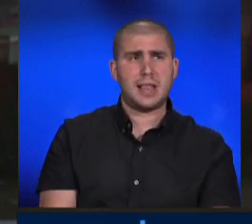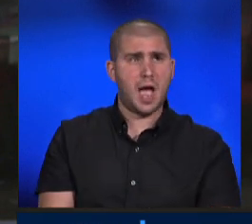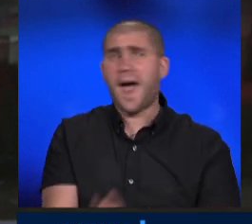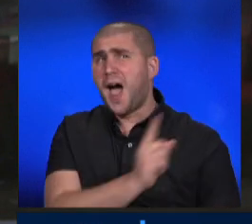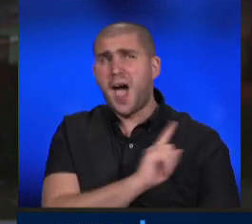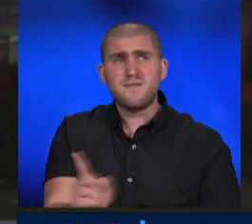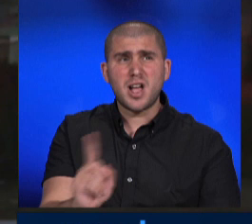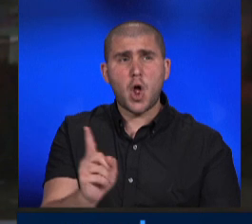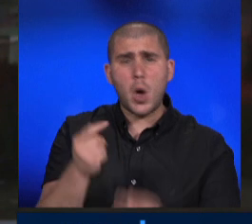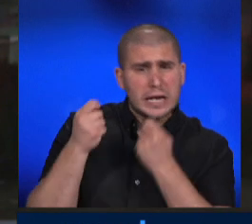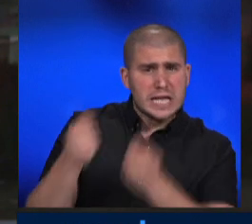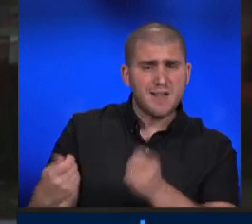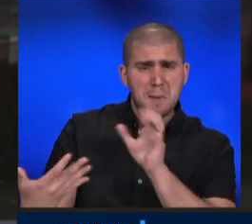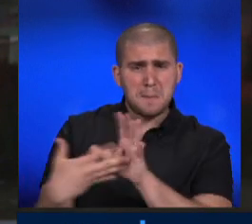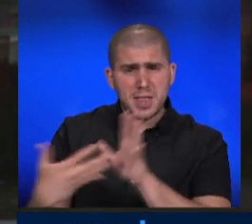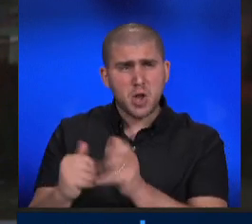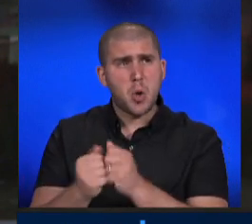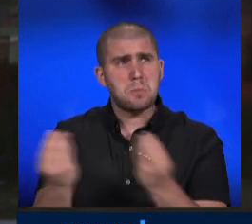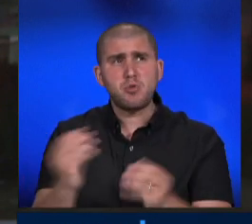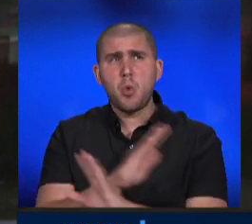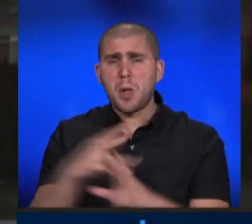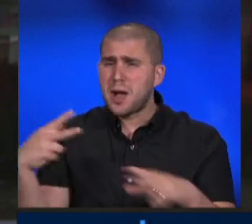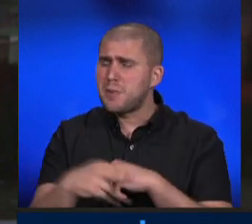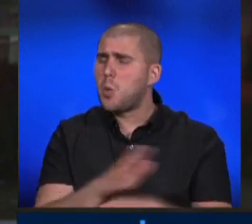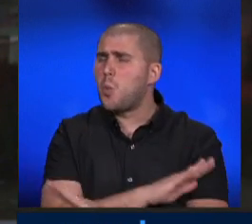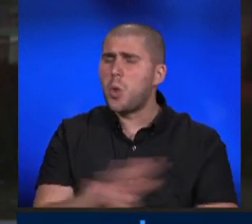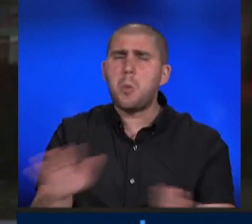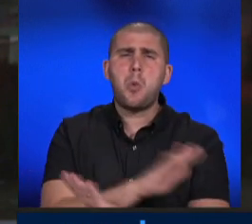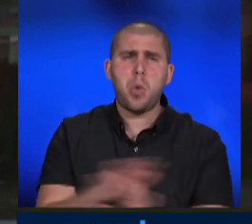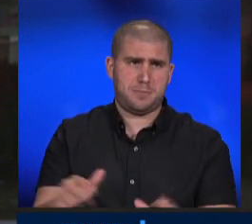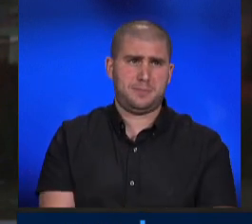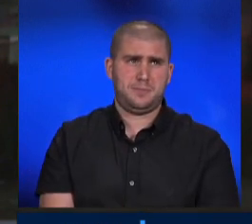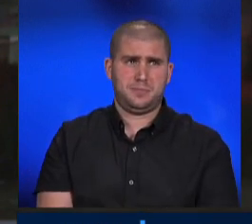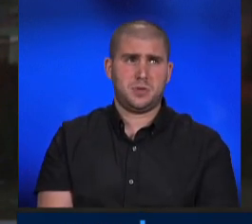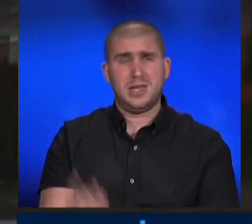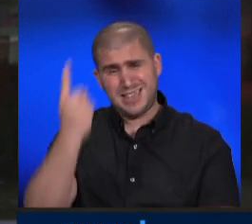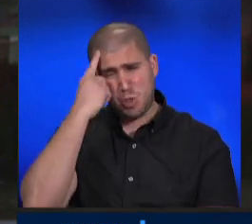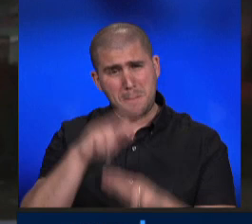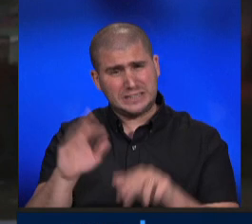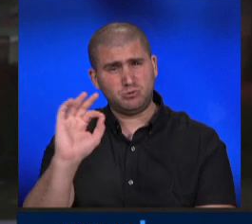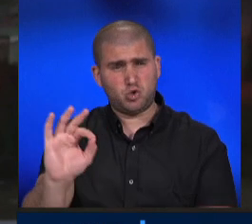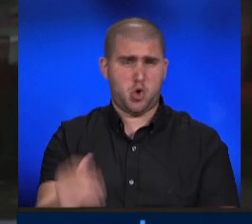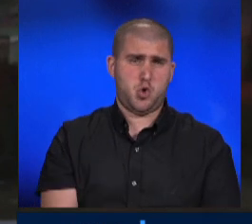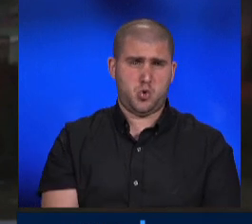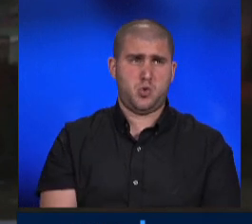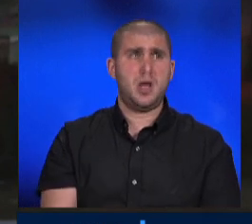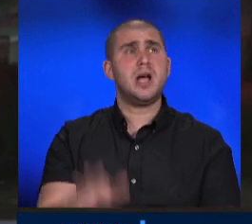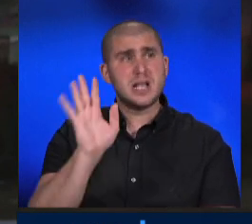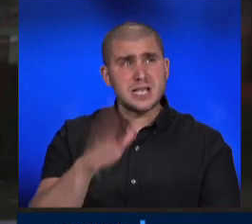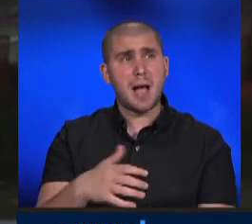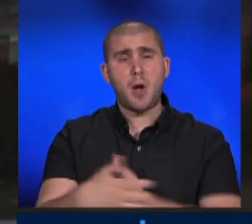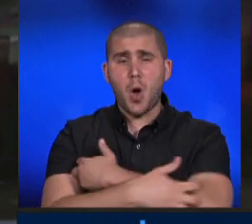אותו, לא בבדיקות, לא בגמילה, לא בכלום. הרי ידעו מה מצבם. גם עוני,